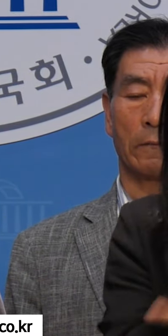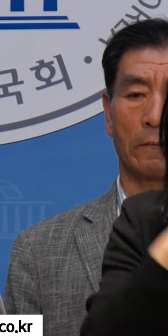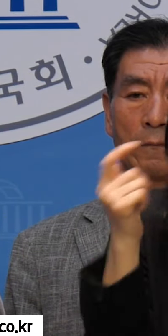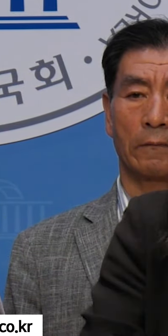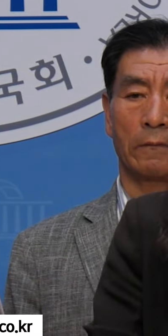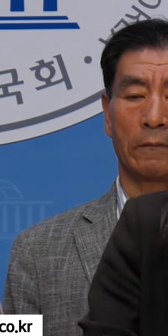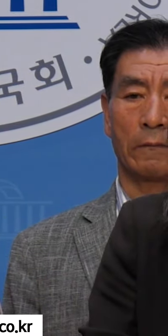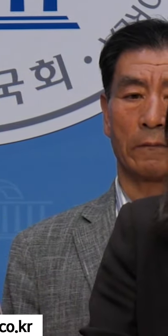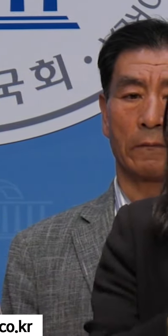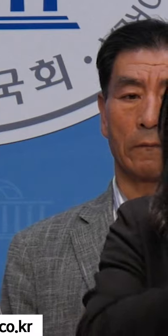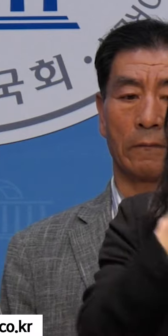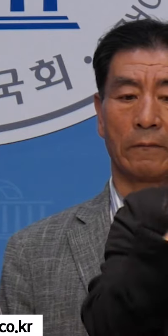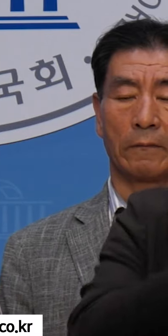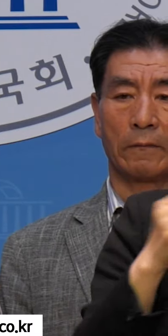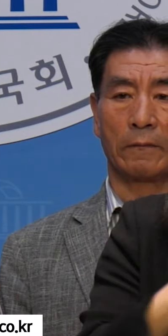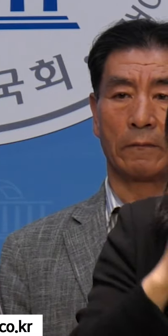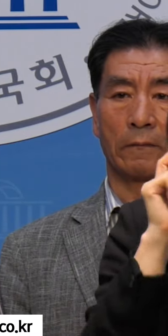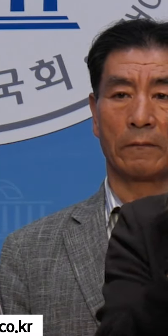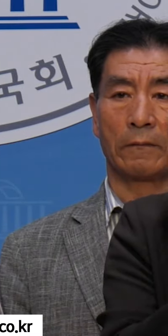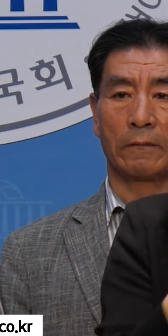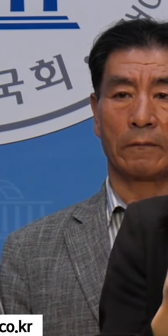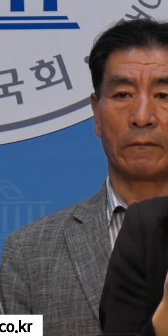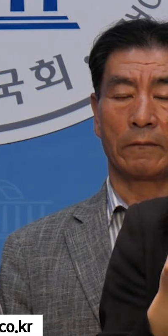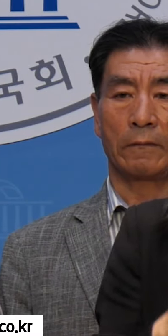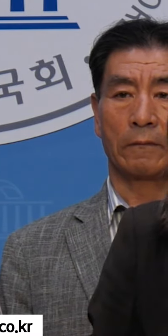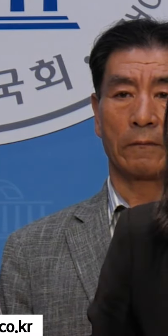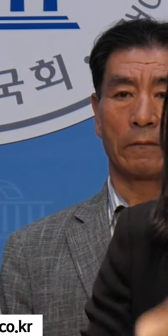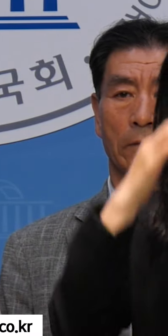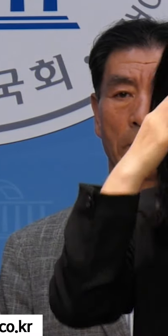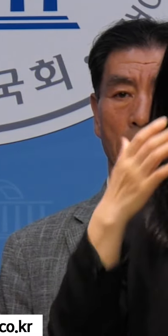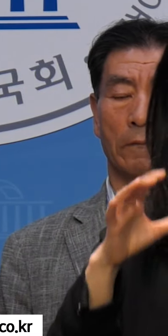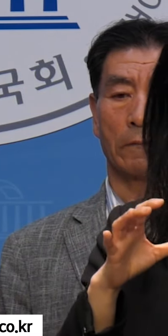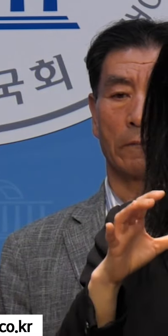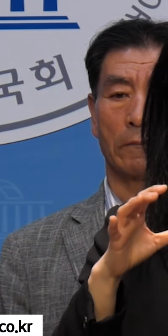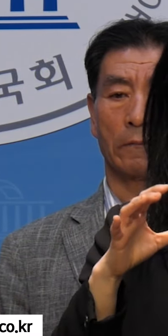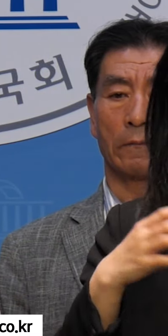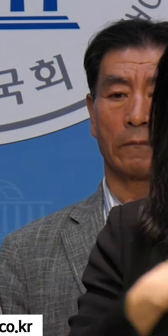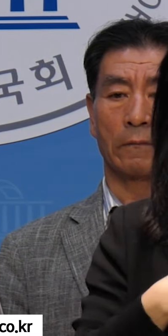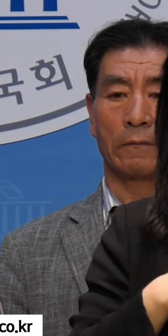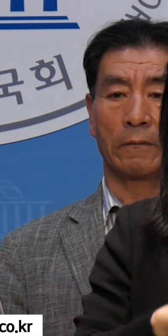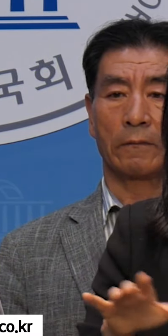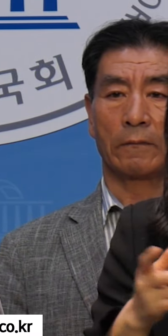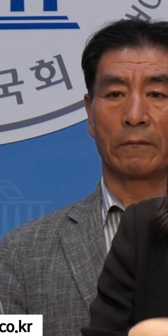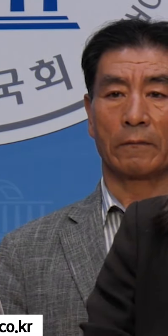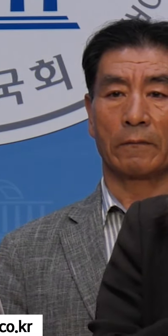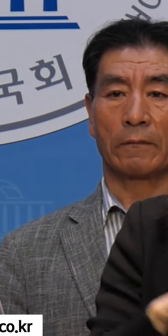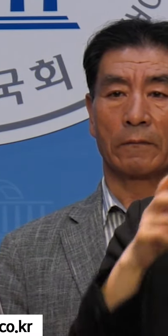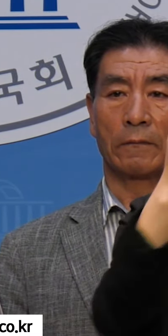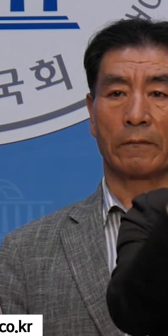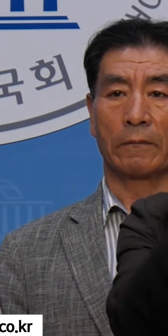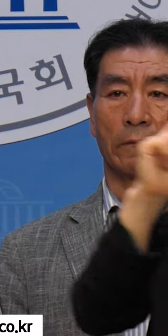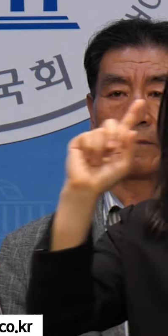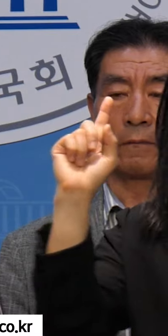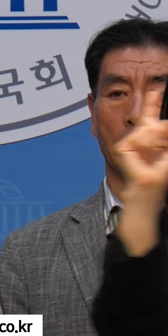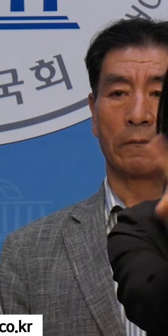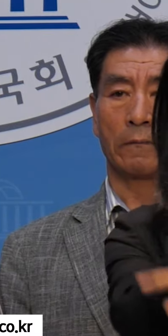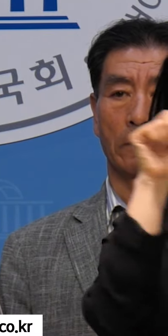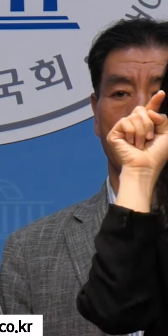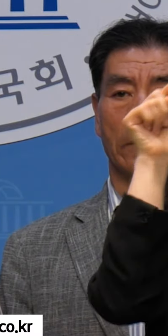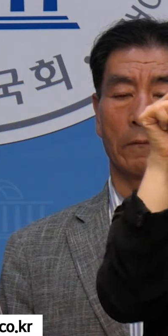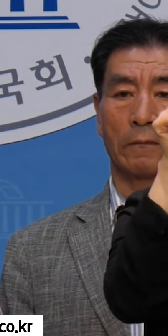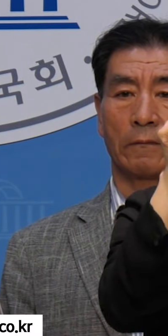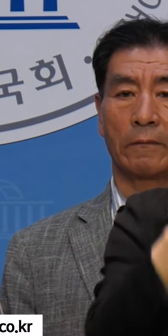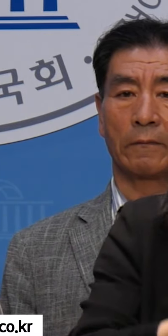지금 당장 헌법 개정을 착수해야 한다. 대한민국 소멸 위기 극복, 헌법 개정, 이것이 바로